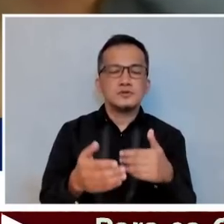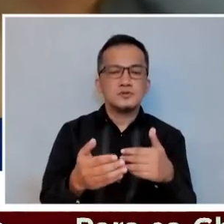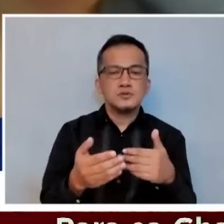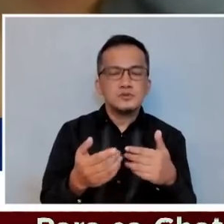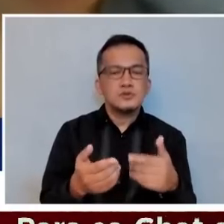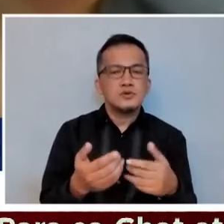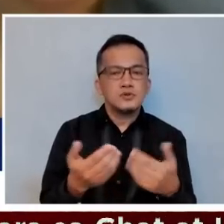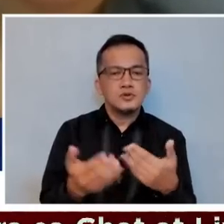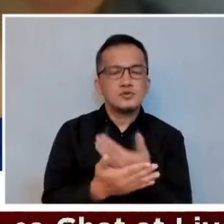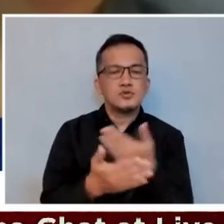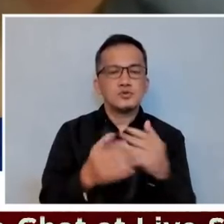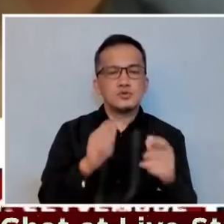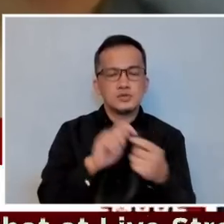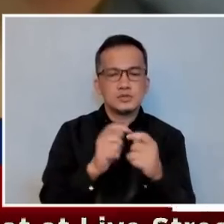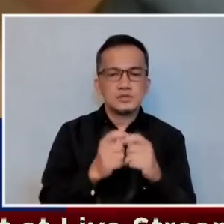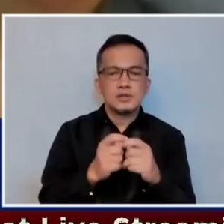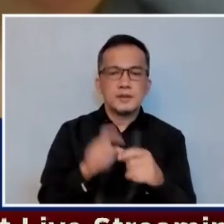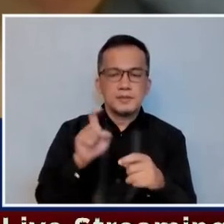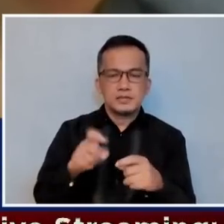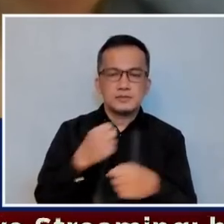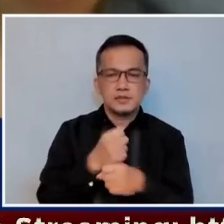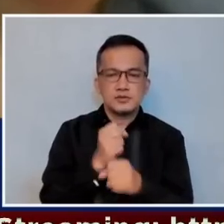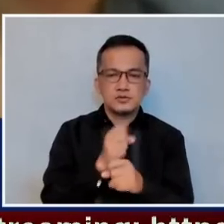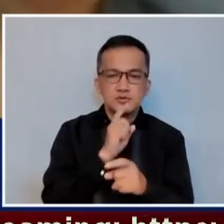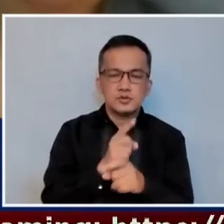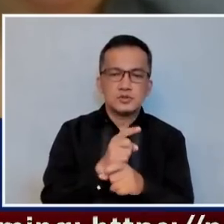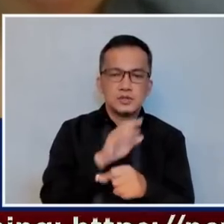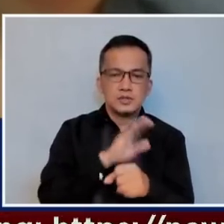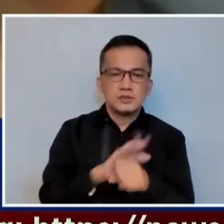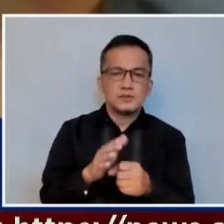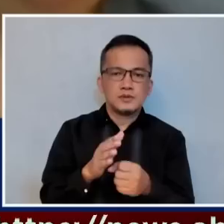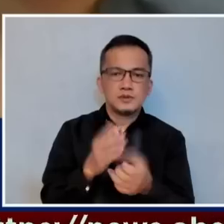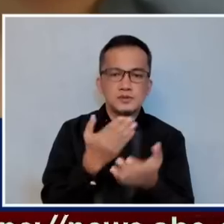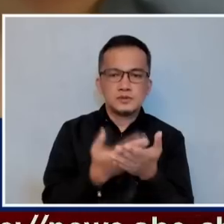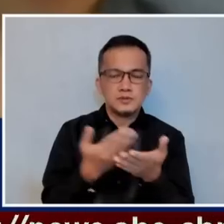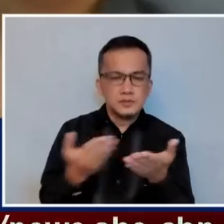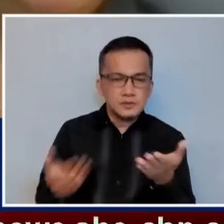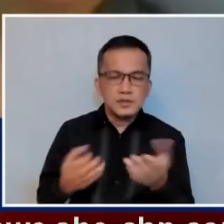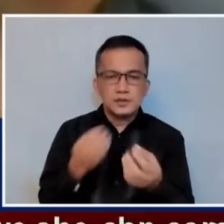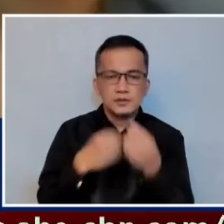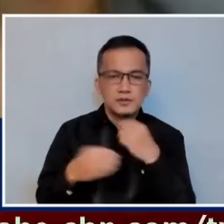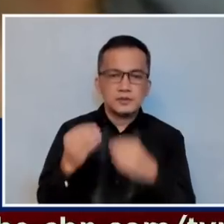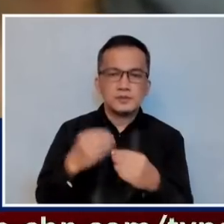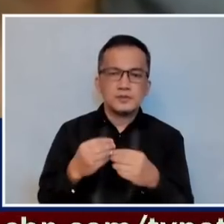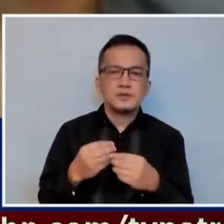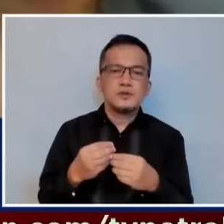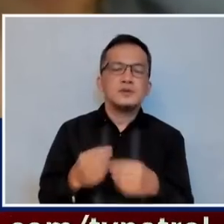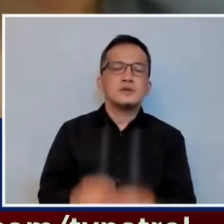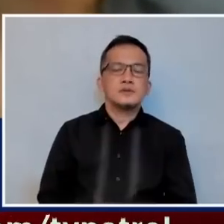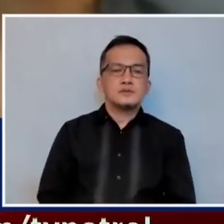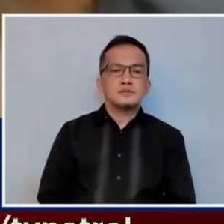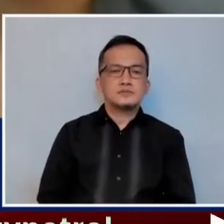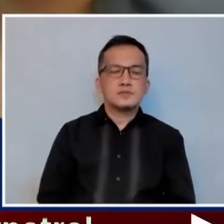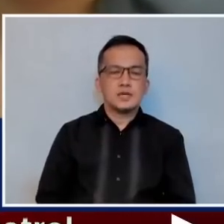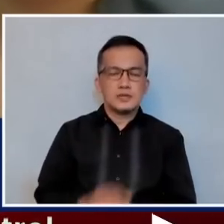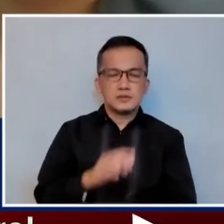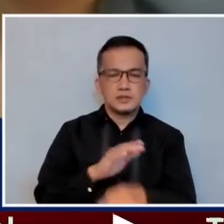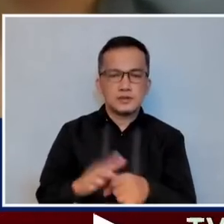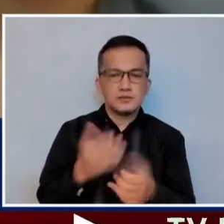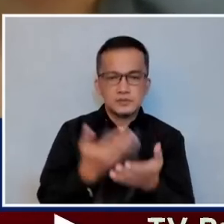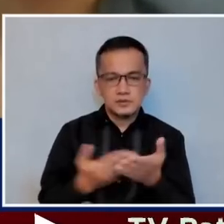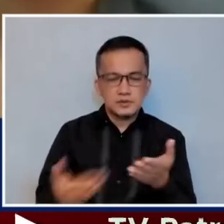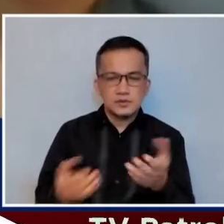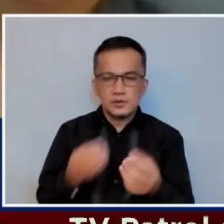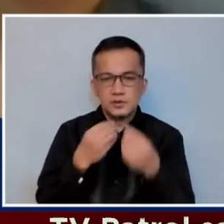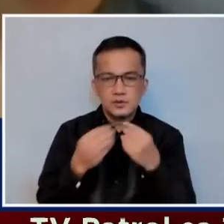natin ma-ensure ang sufficient na supply ng pagkain, sufficient food supply, while assisting